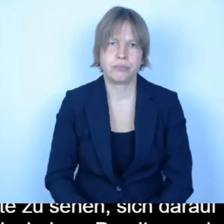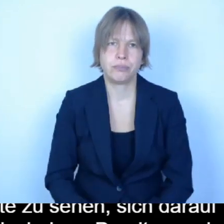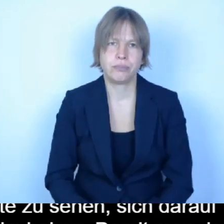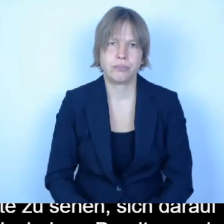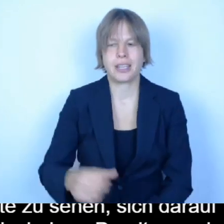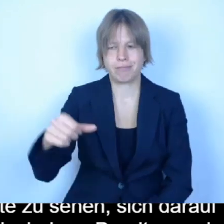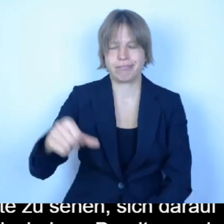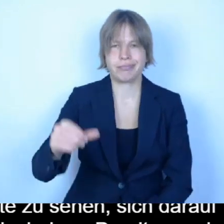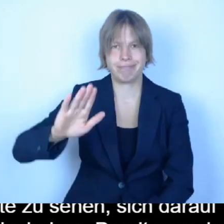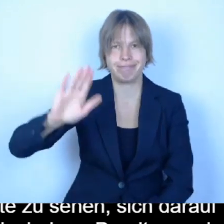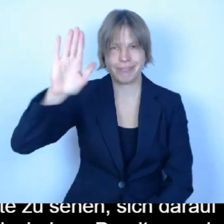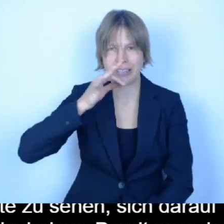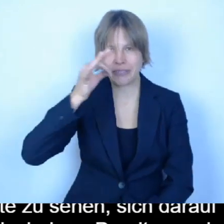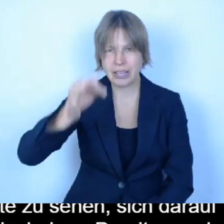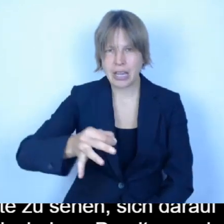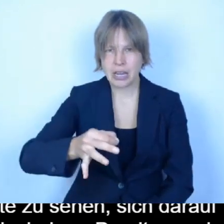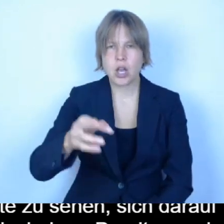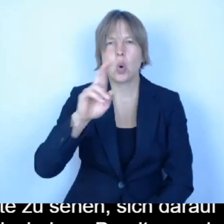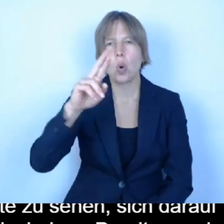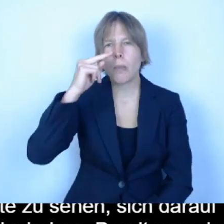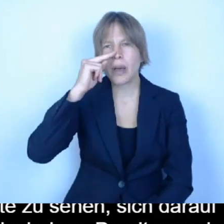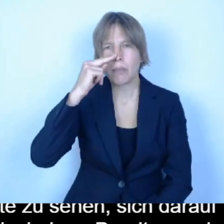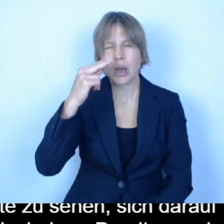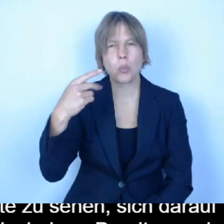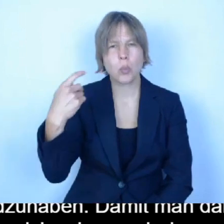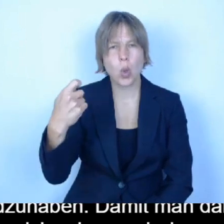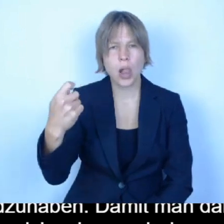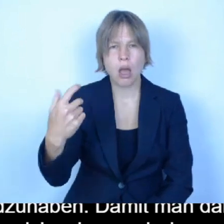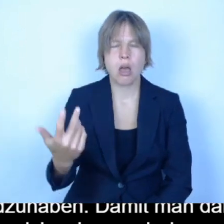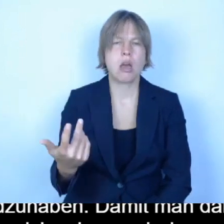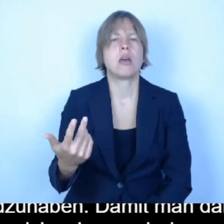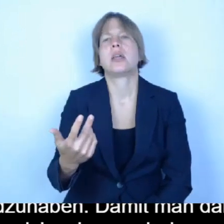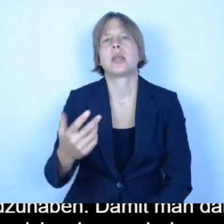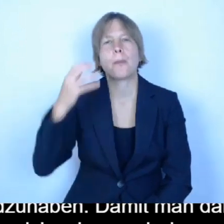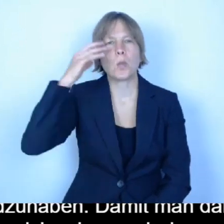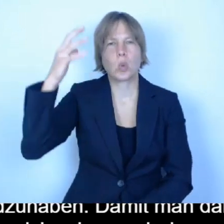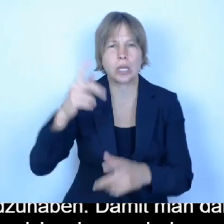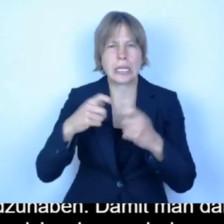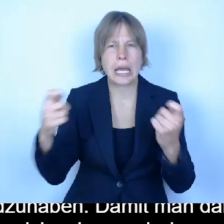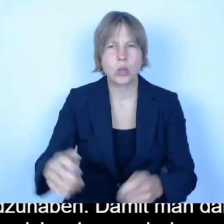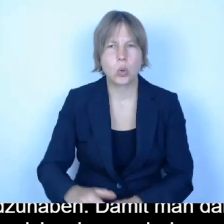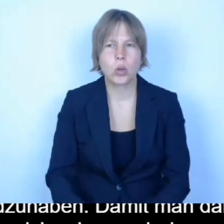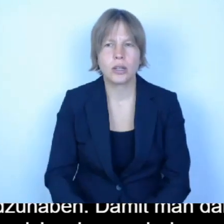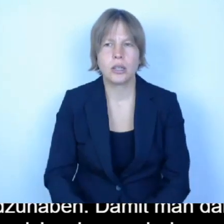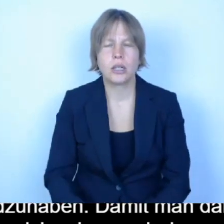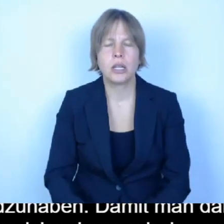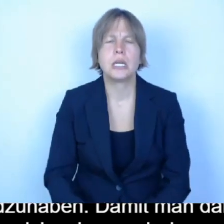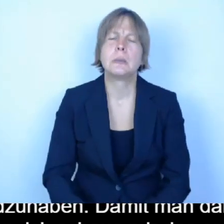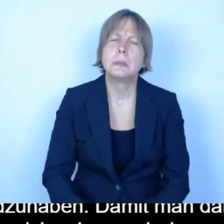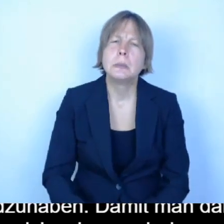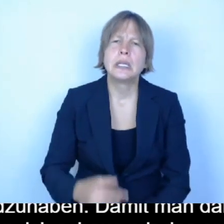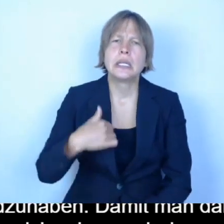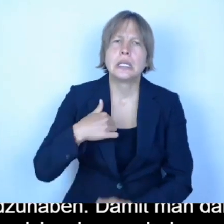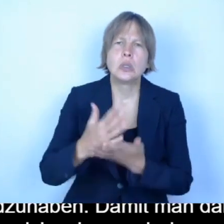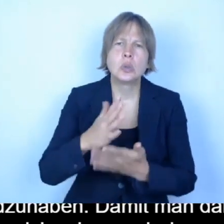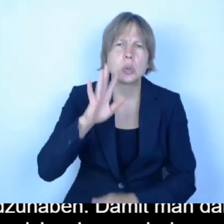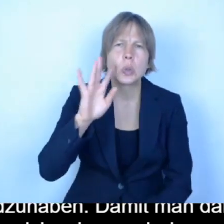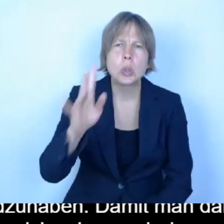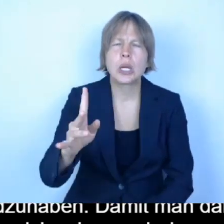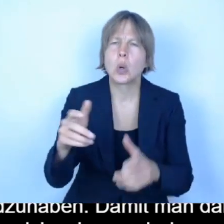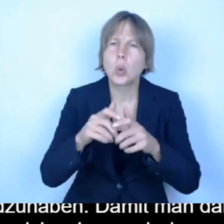daran, dass die Großveranstaltung nicht definiert ist und dass es deswegen sehr schwer ist, rechtsverbindlich eine